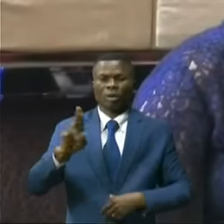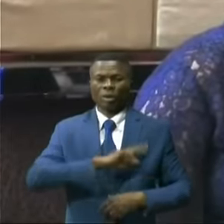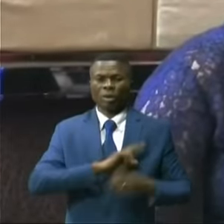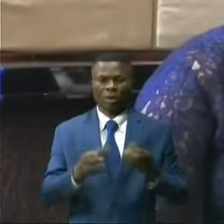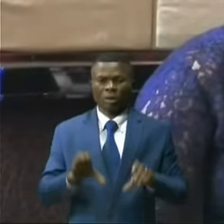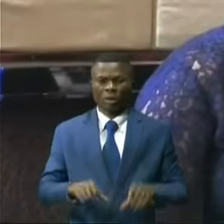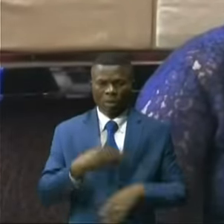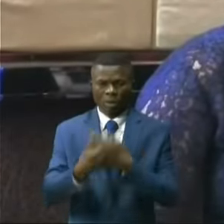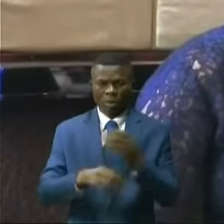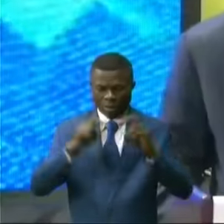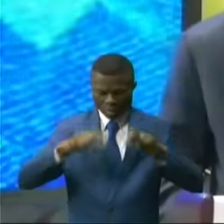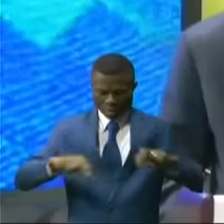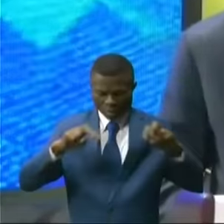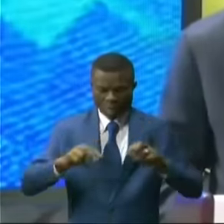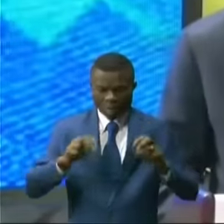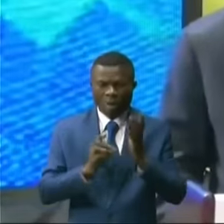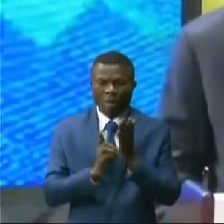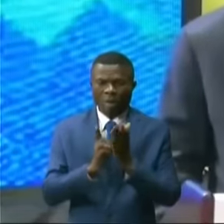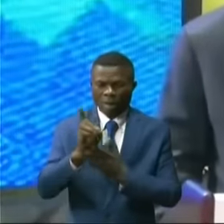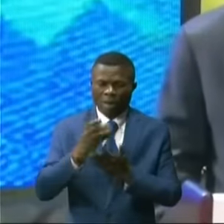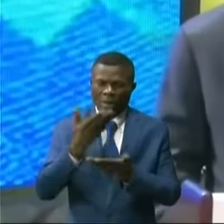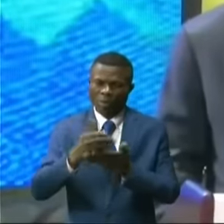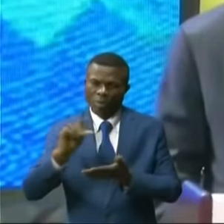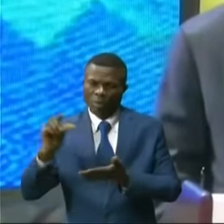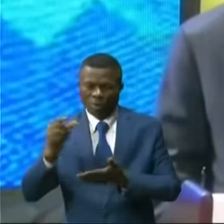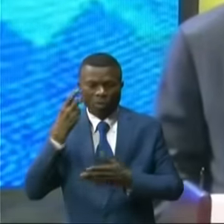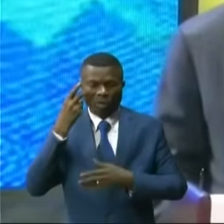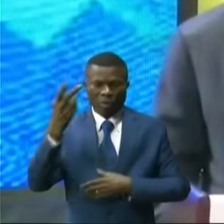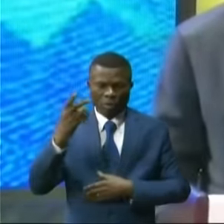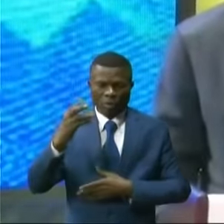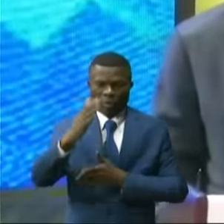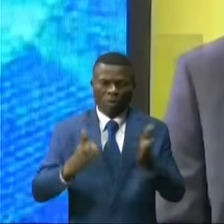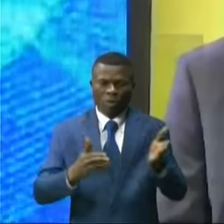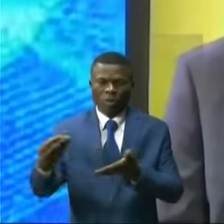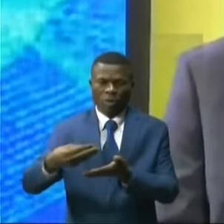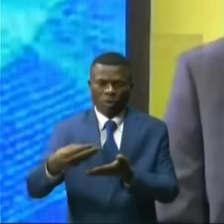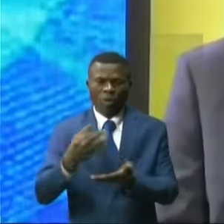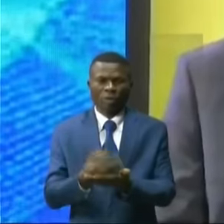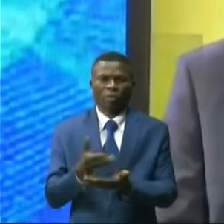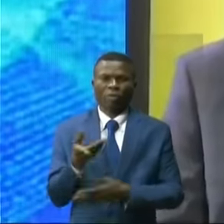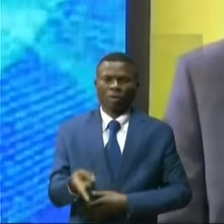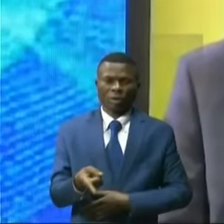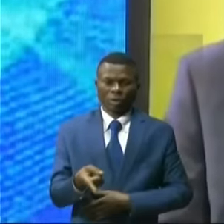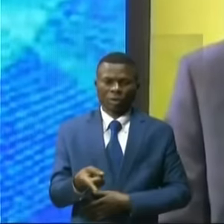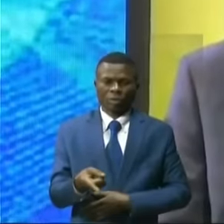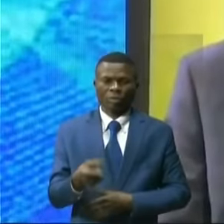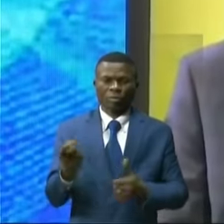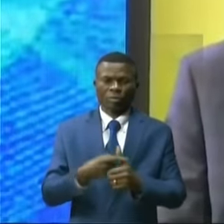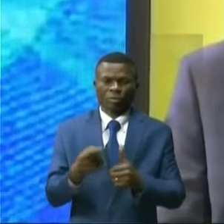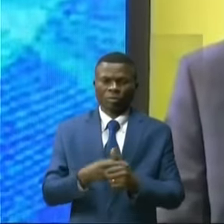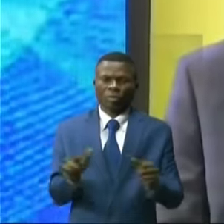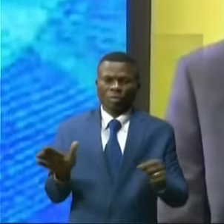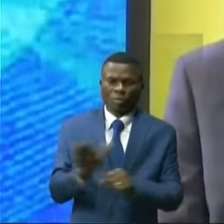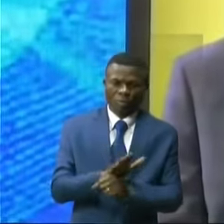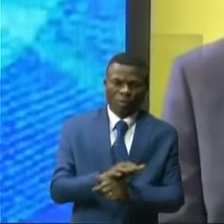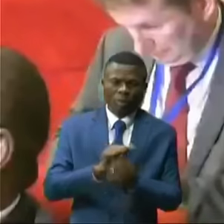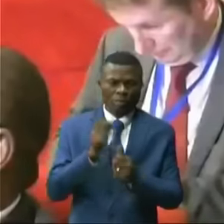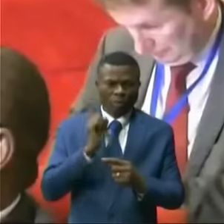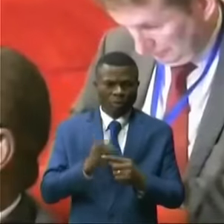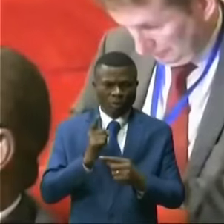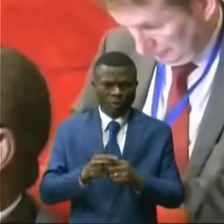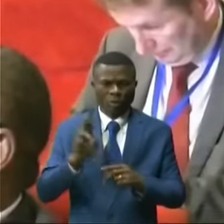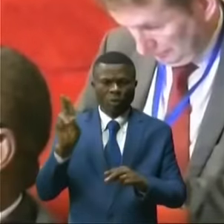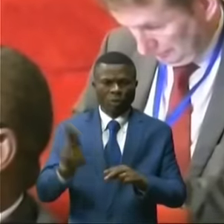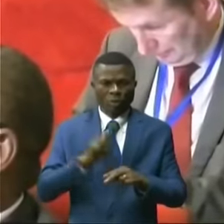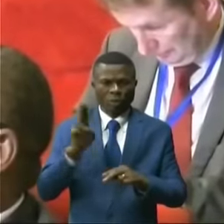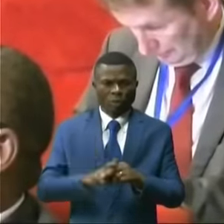réaliser une analyse détaillée des perspectives de mobilisation de ressources financières il s'agit de combler des lacunes dans la mise en